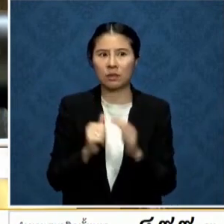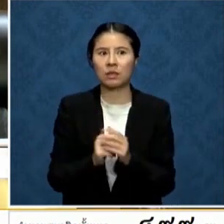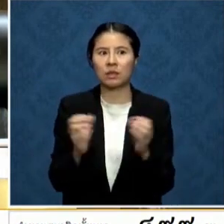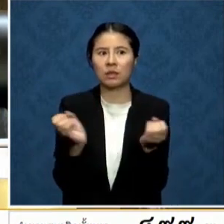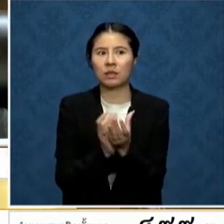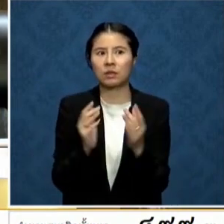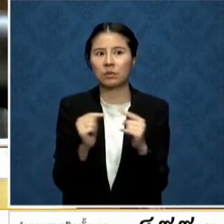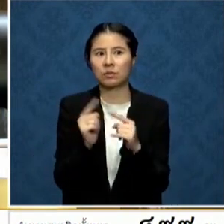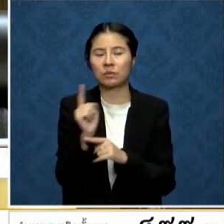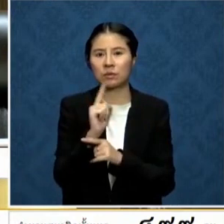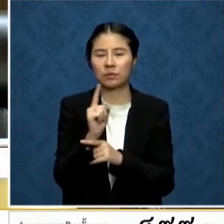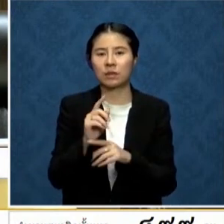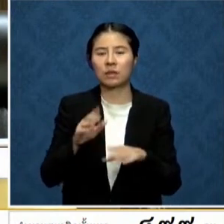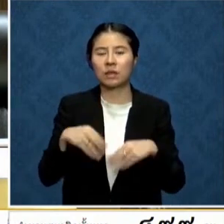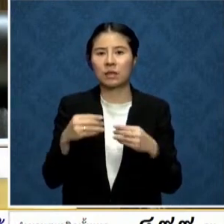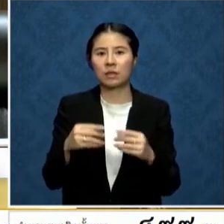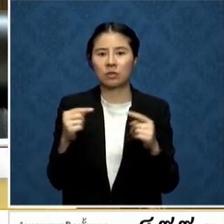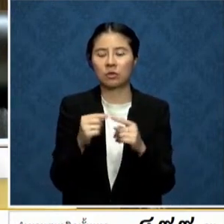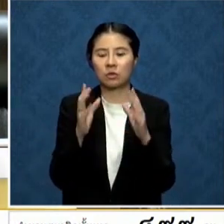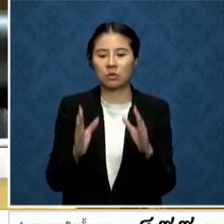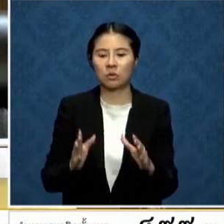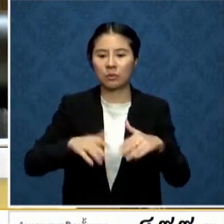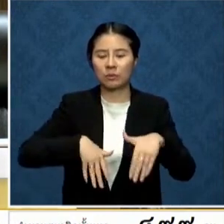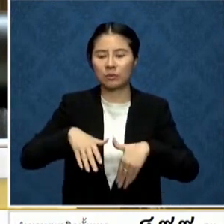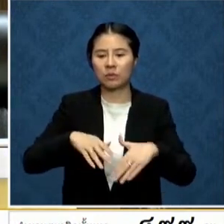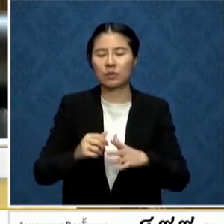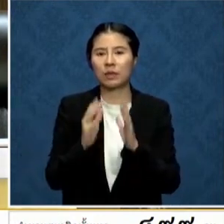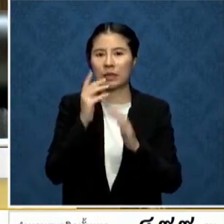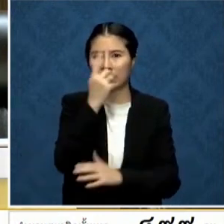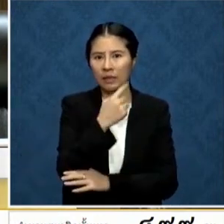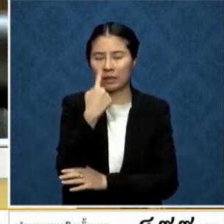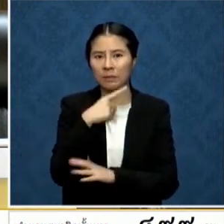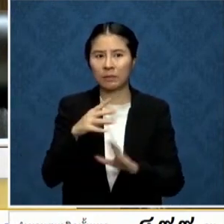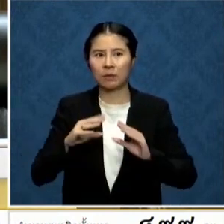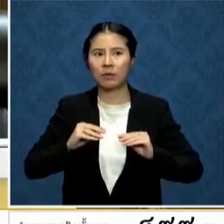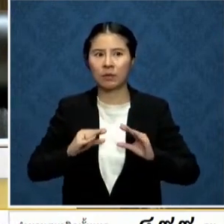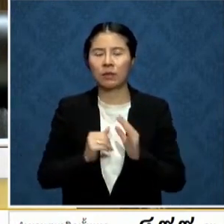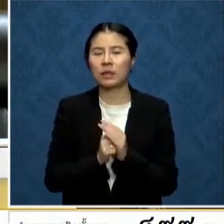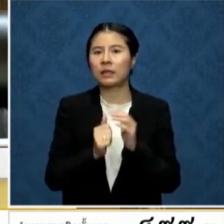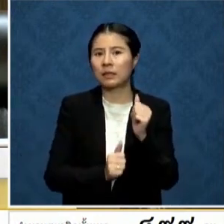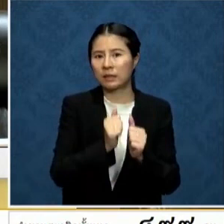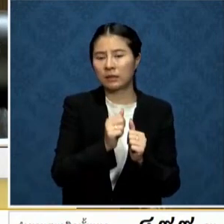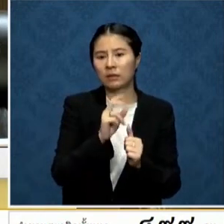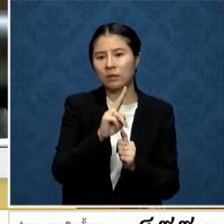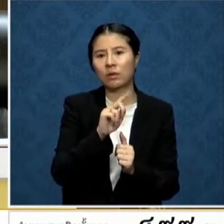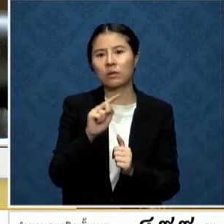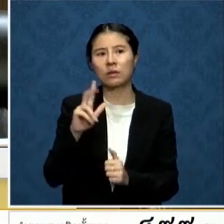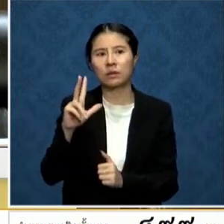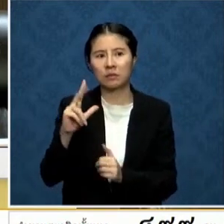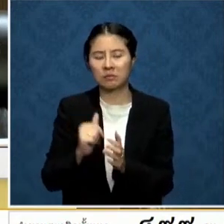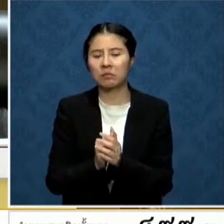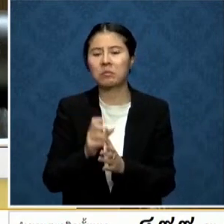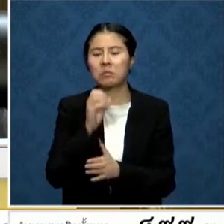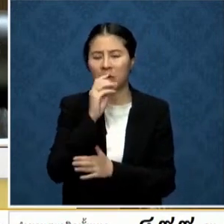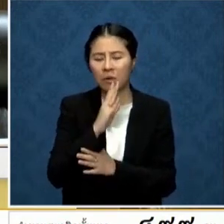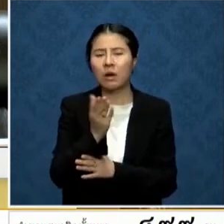เกิดการทำให้ประชาชนหรือคนที่ไม่เห็นด้วยกับการชนะกันแค่2-3เสียงเนี่ยมันก็มีข้อกังขา